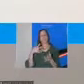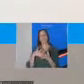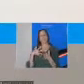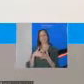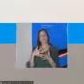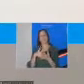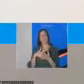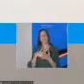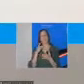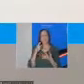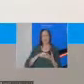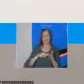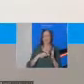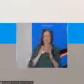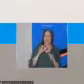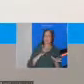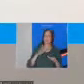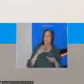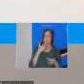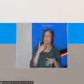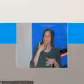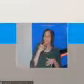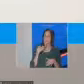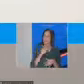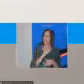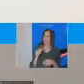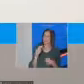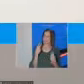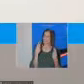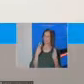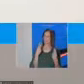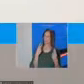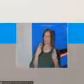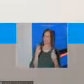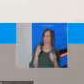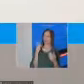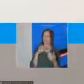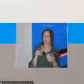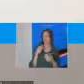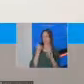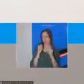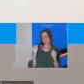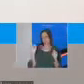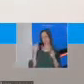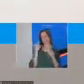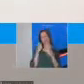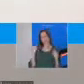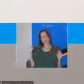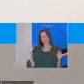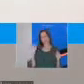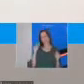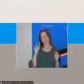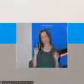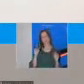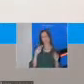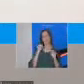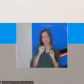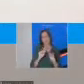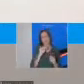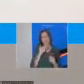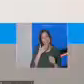להיות ביקורתיים לגבי המדיניות של ממשלת ישראל. וזה נושא מאוד חשוב, וגם ככה הדמוקרטים. הדמוקרטים